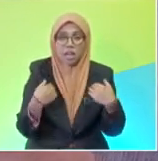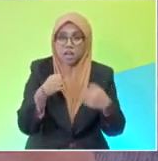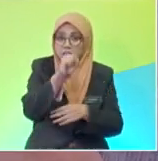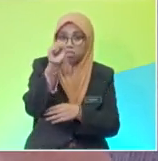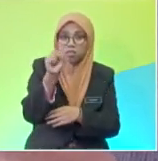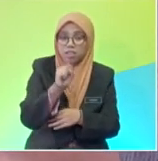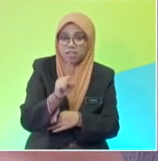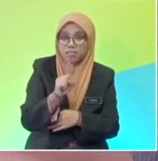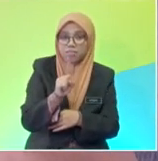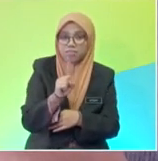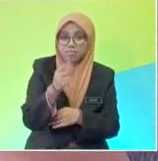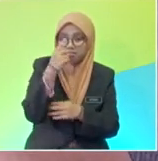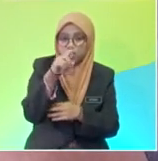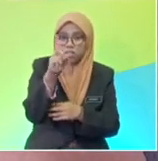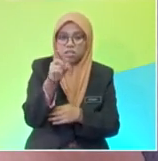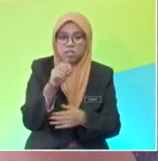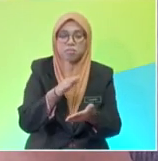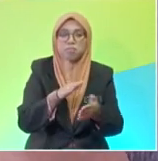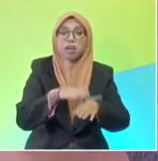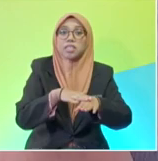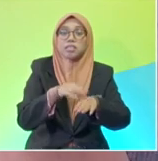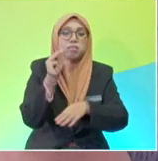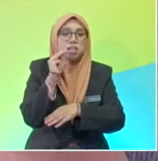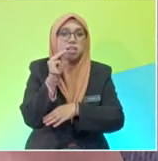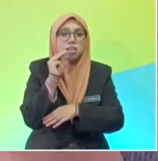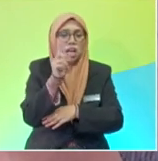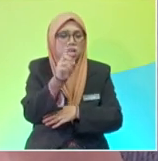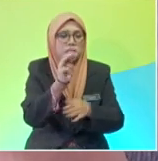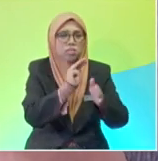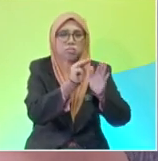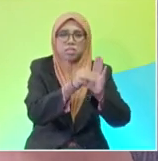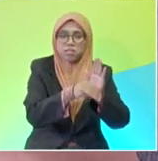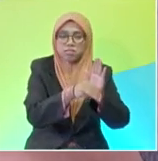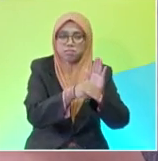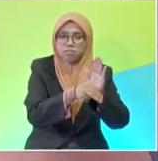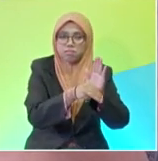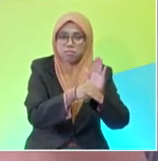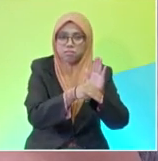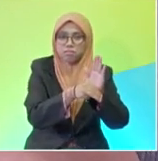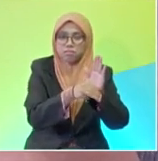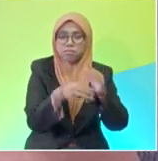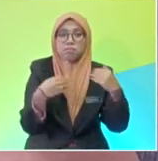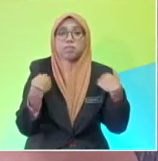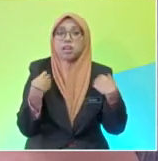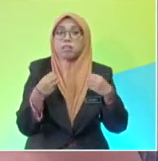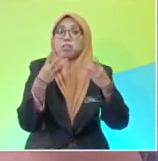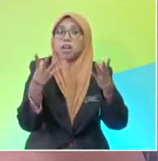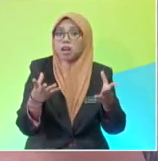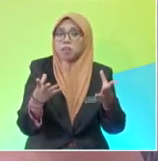untuk tanyakan pada Mira. Baik cikgu. Okey, 1 minit, satu pusingan ni ada berapa